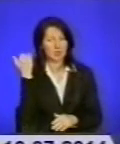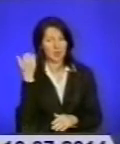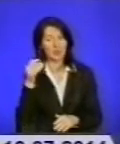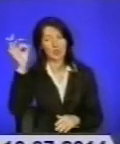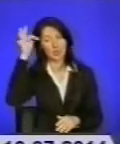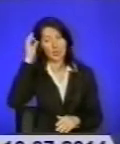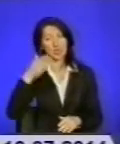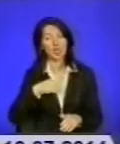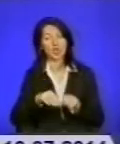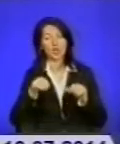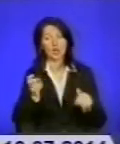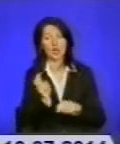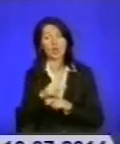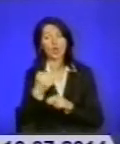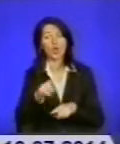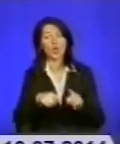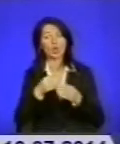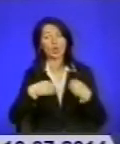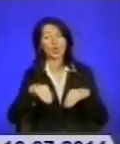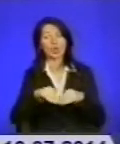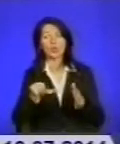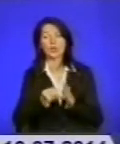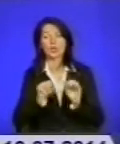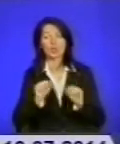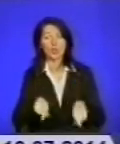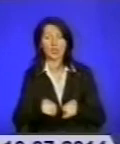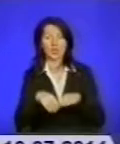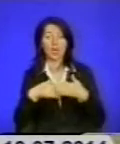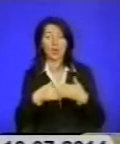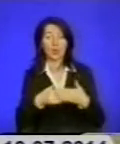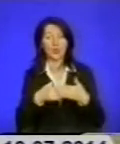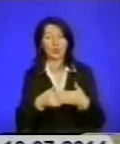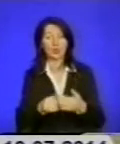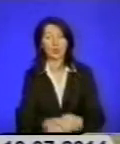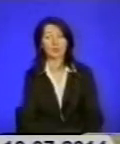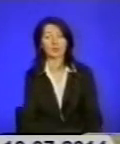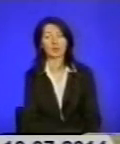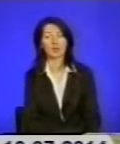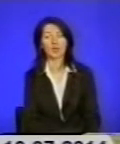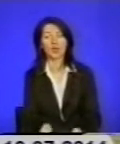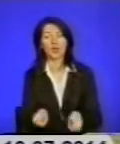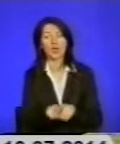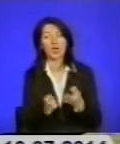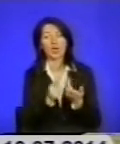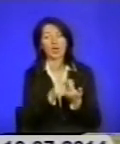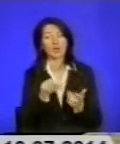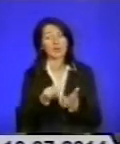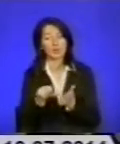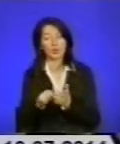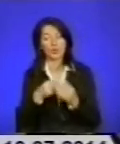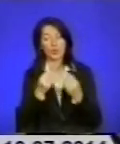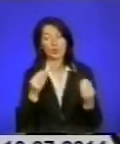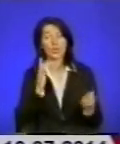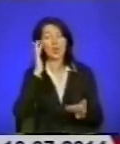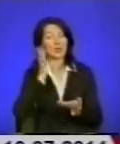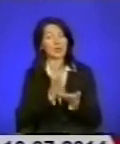нашого земляка прийшли його родичі, друзі, представники влади та громадськості. Такої кількості відвідувачів музей